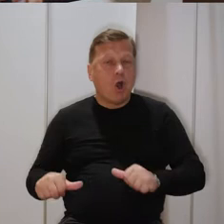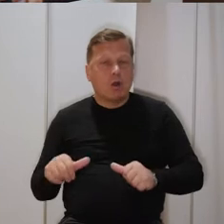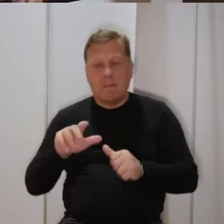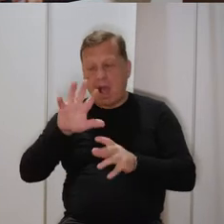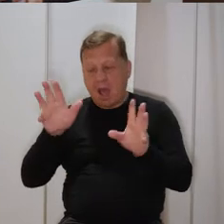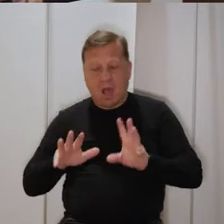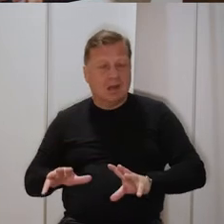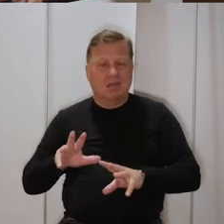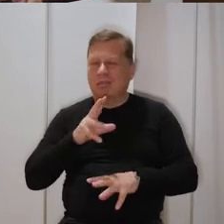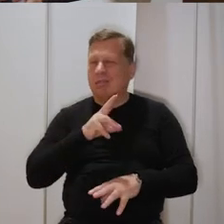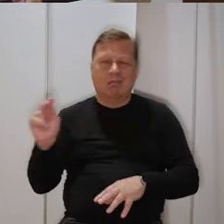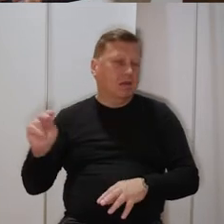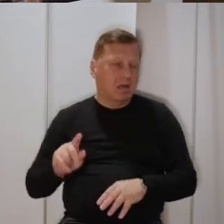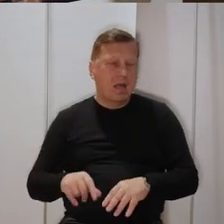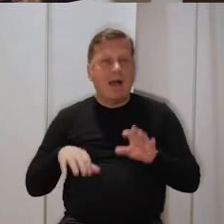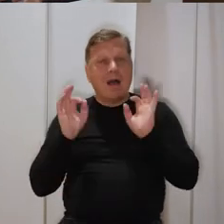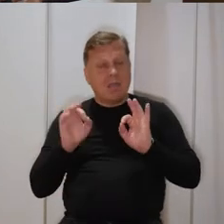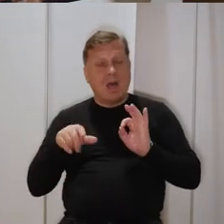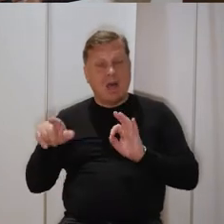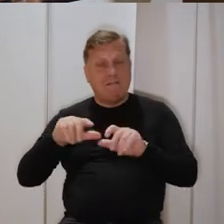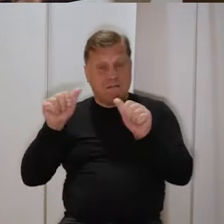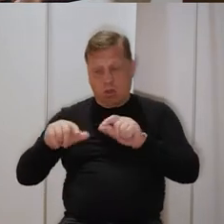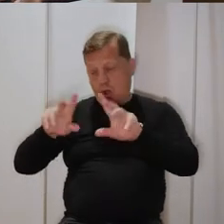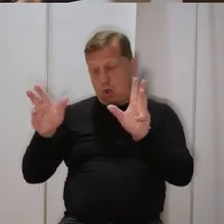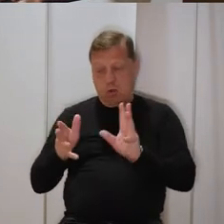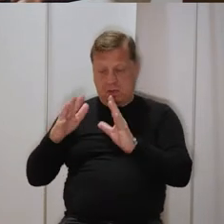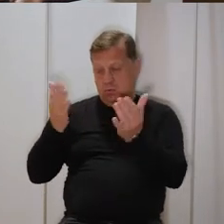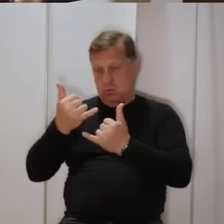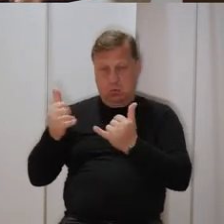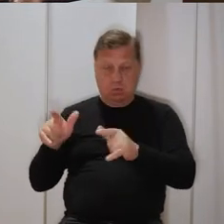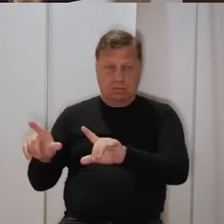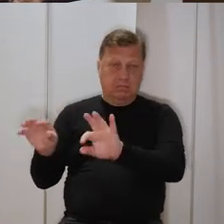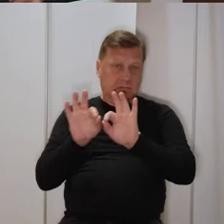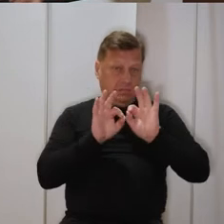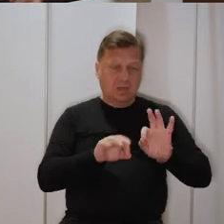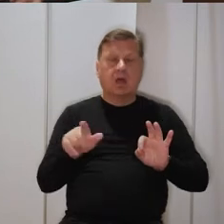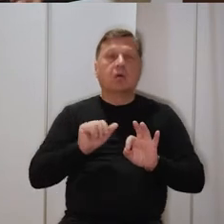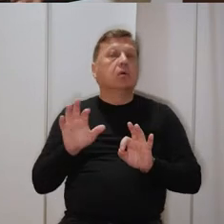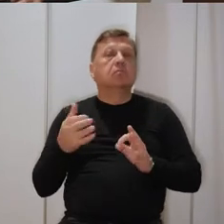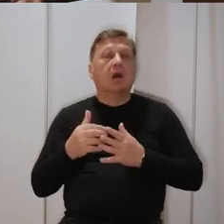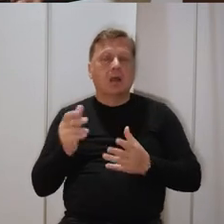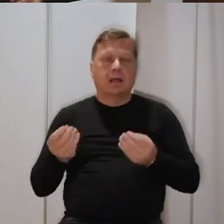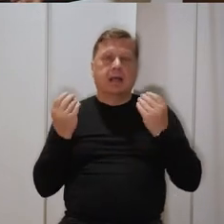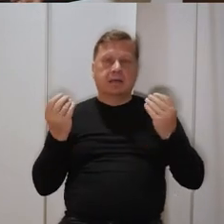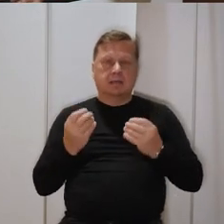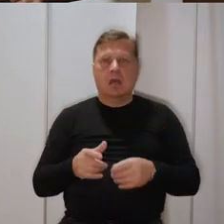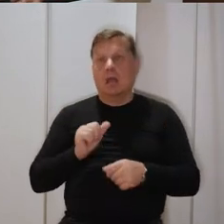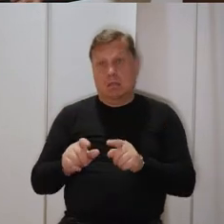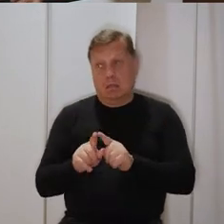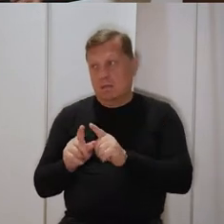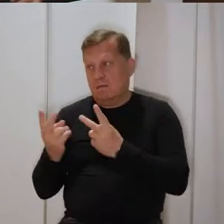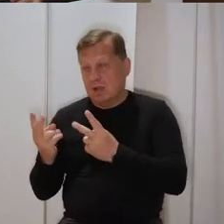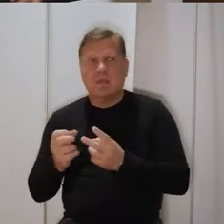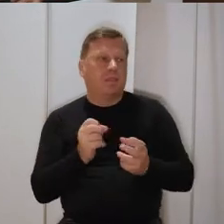teraz my sobie czerpiemy z tej formy, bo ona jest atrakcyjna. No jest też znacząca.